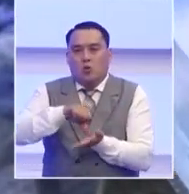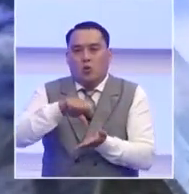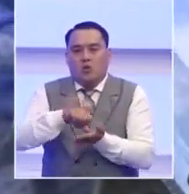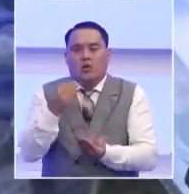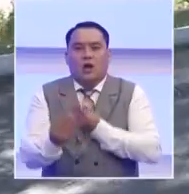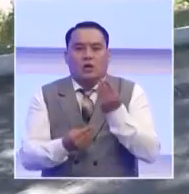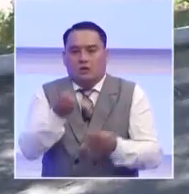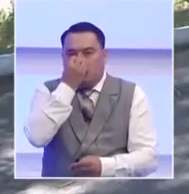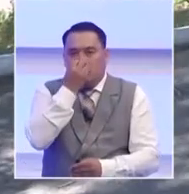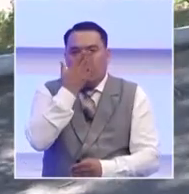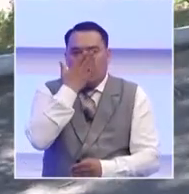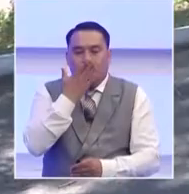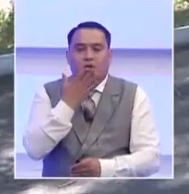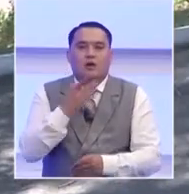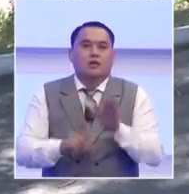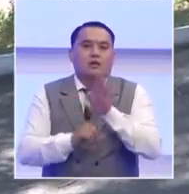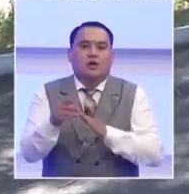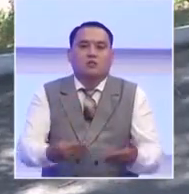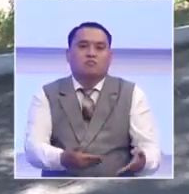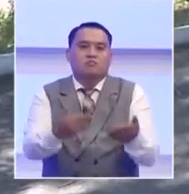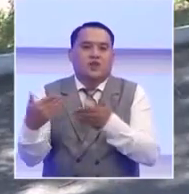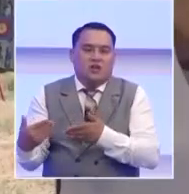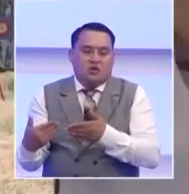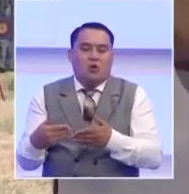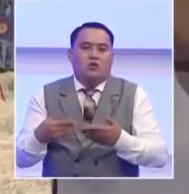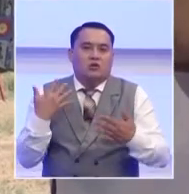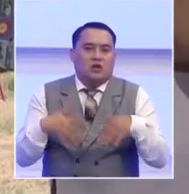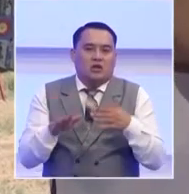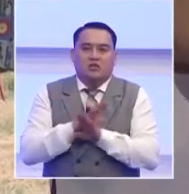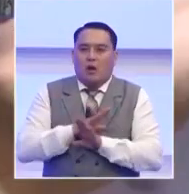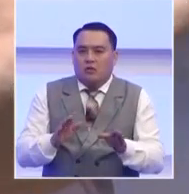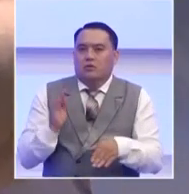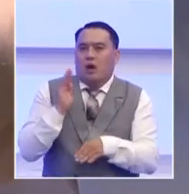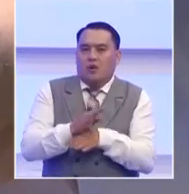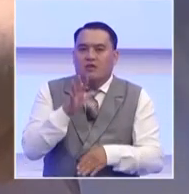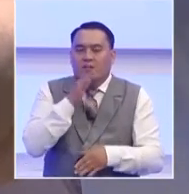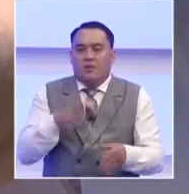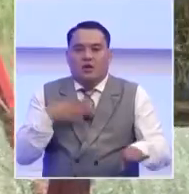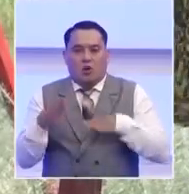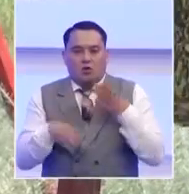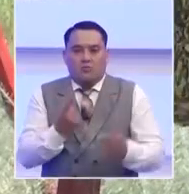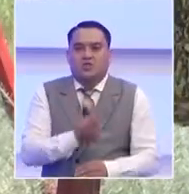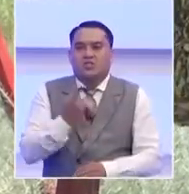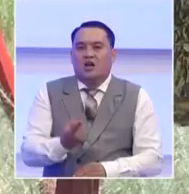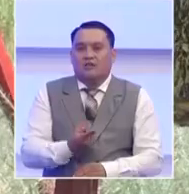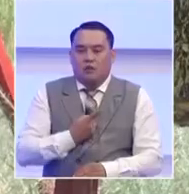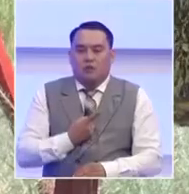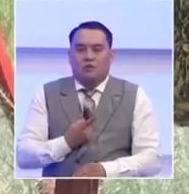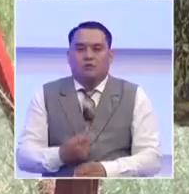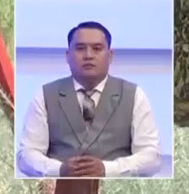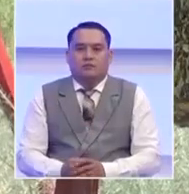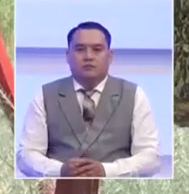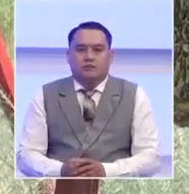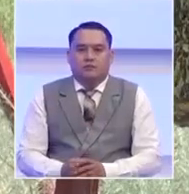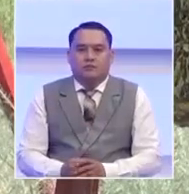Олимпийских играх в Токио. Как известно, старты перенесли, но это не повод расслабляться, а дополнительное время отточить мастерство, считает тренер